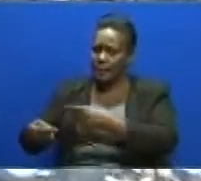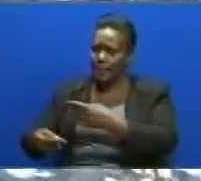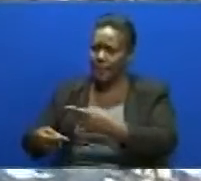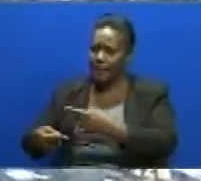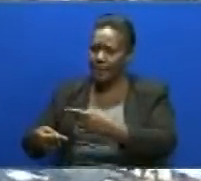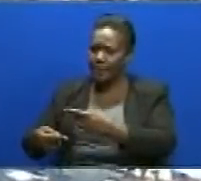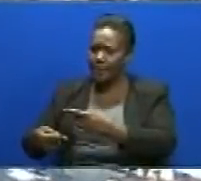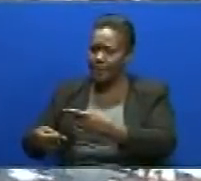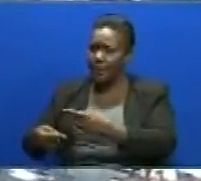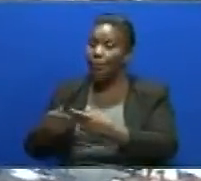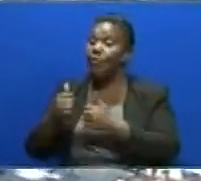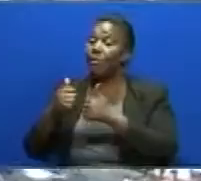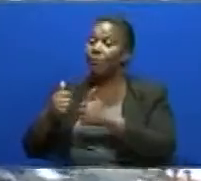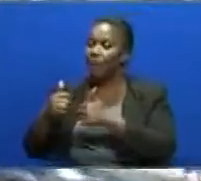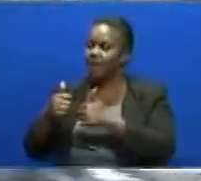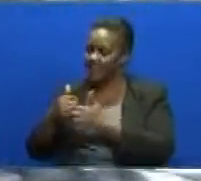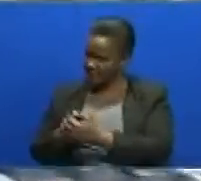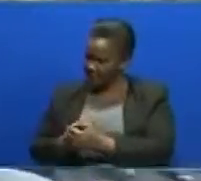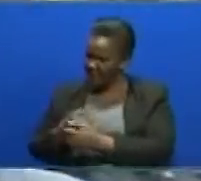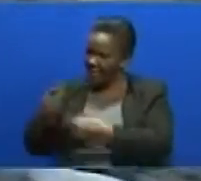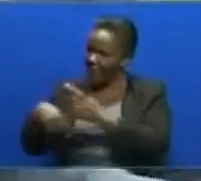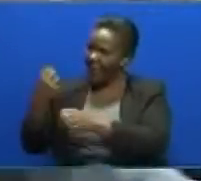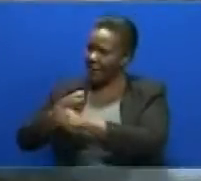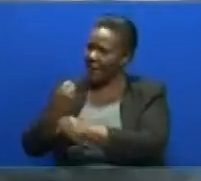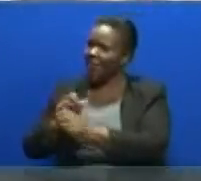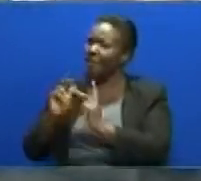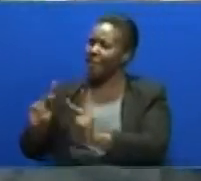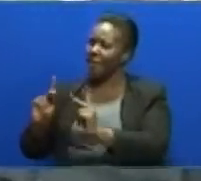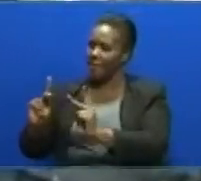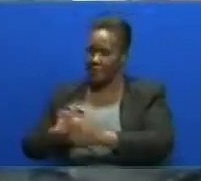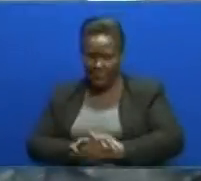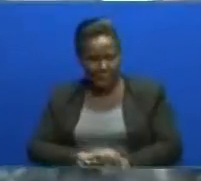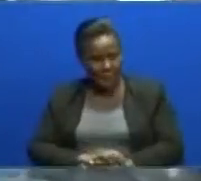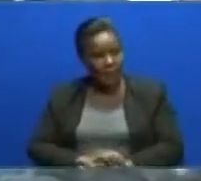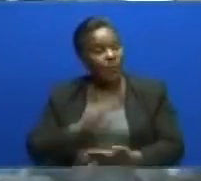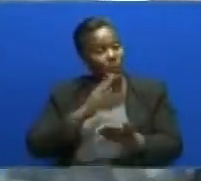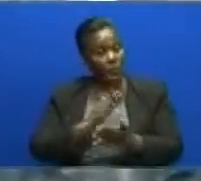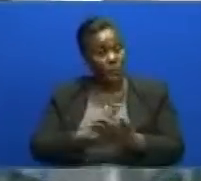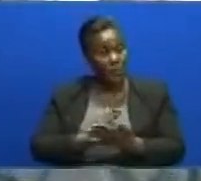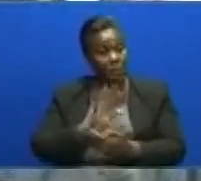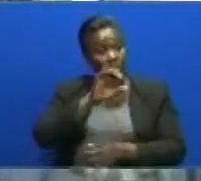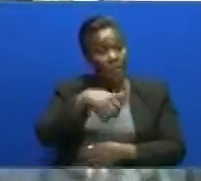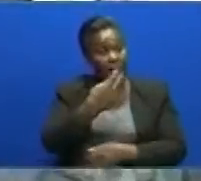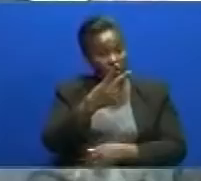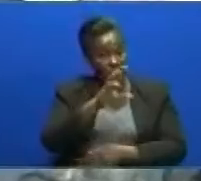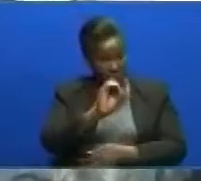na huko akifanya shughuli zake za kujitafutia kipato. Katika kuishi kwangu miaka 20 na virusi vya